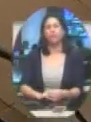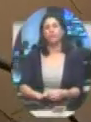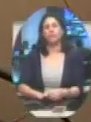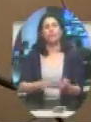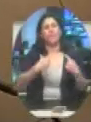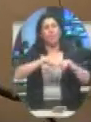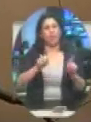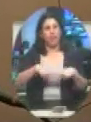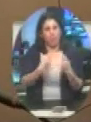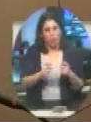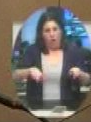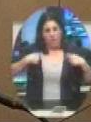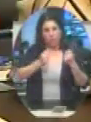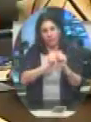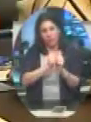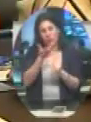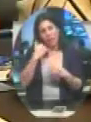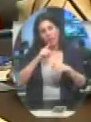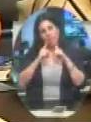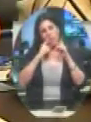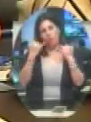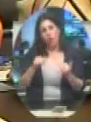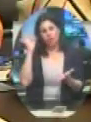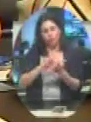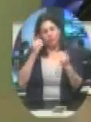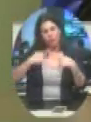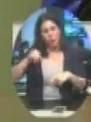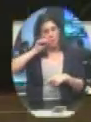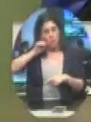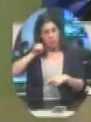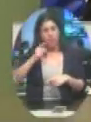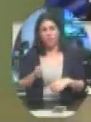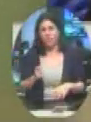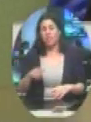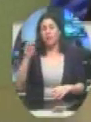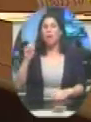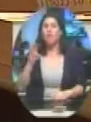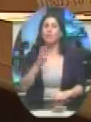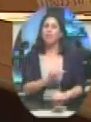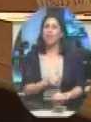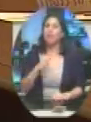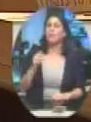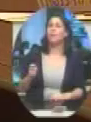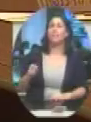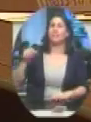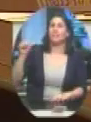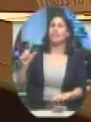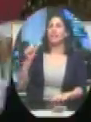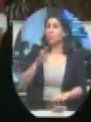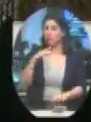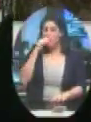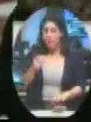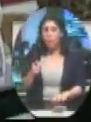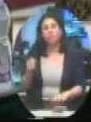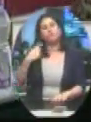בוועדת החינוך, התרבות והספורט התקיים דיון לציון יום המורה. חברת הכנסת מירב בן ארי וחבר הכנסת איתן ברושי אמרו כי